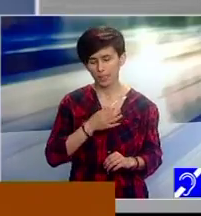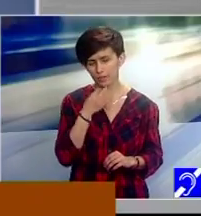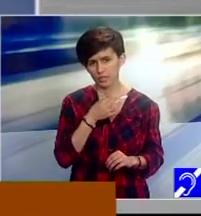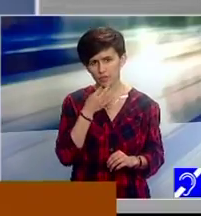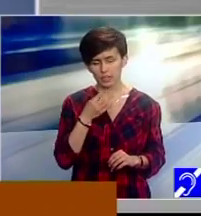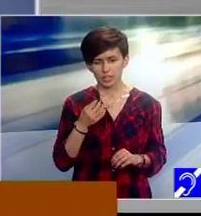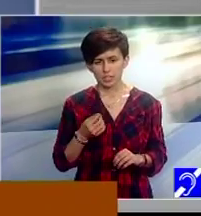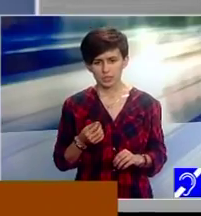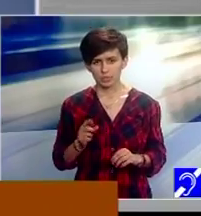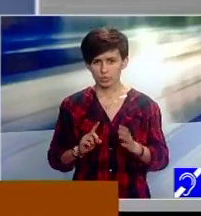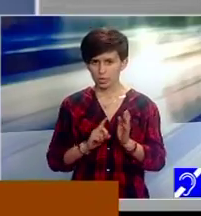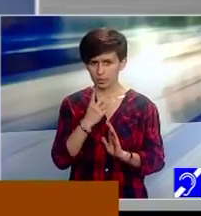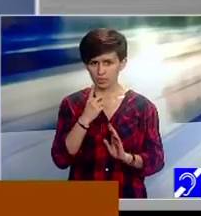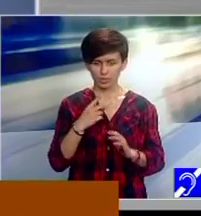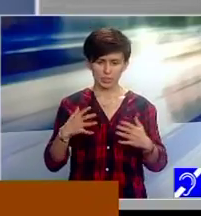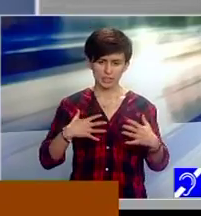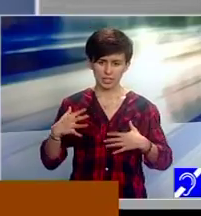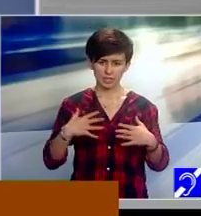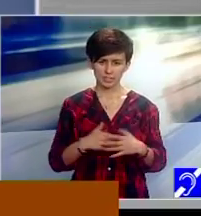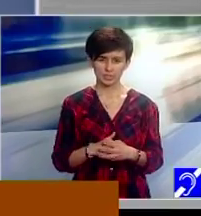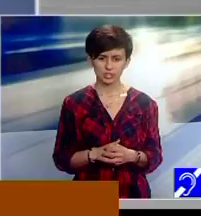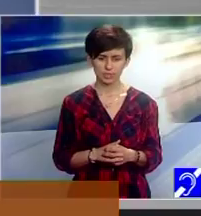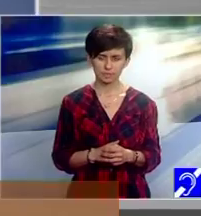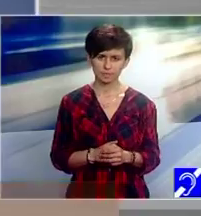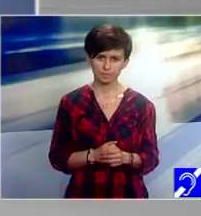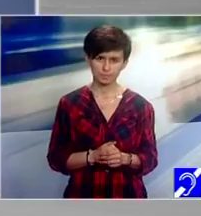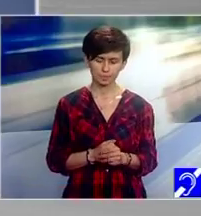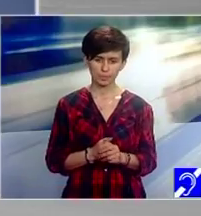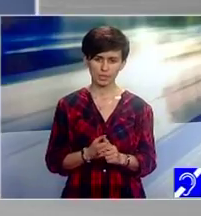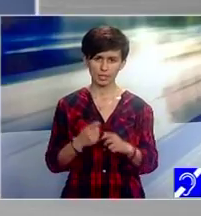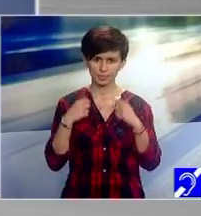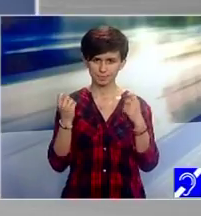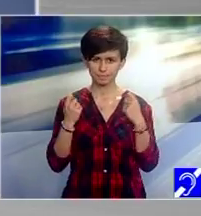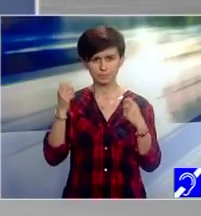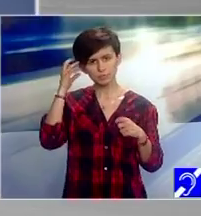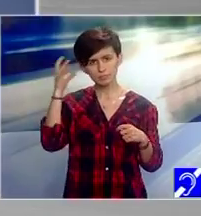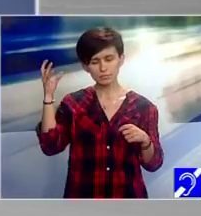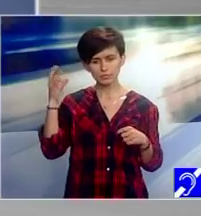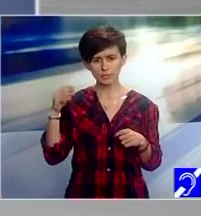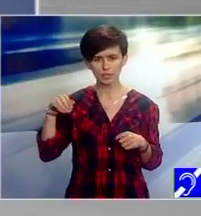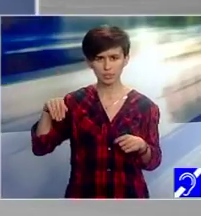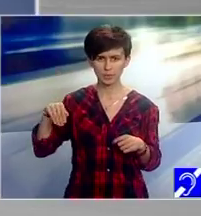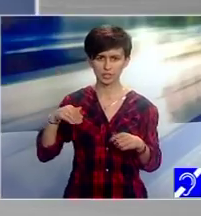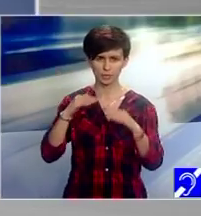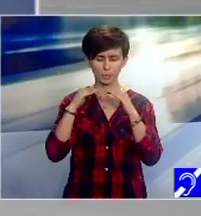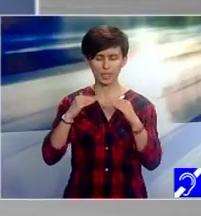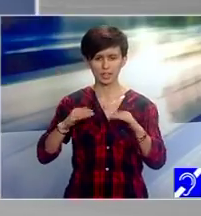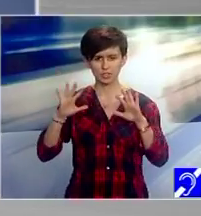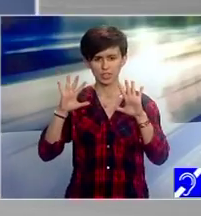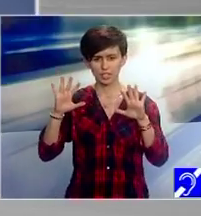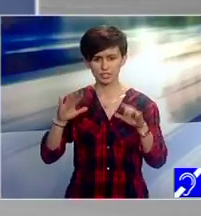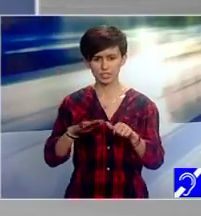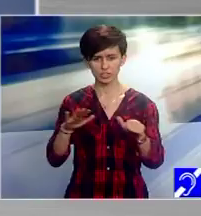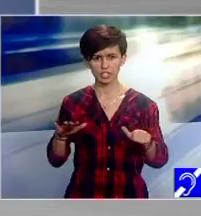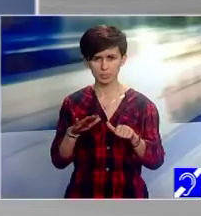familiarizez cu performanțele artistice. Așadar, Festivalul Cultural Miraje, ediția 10-a,